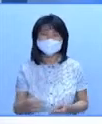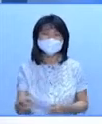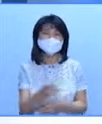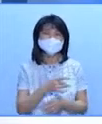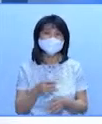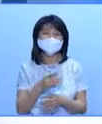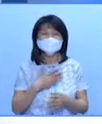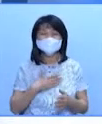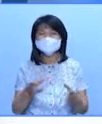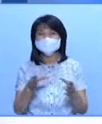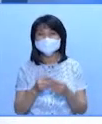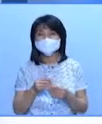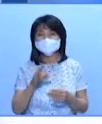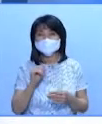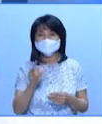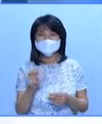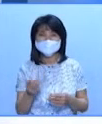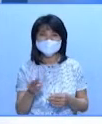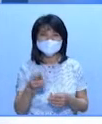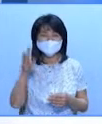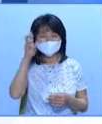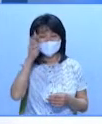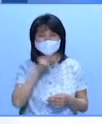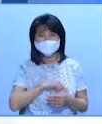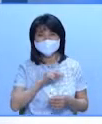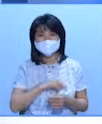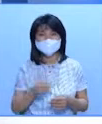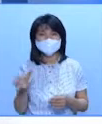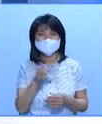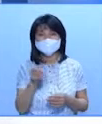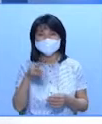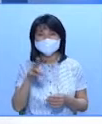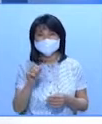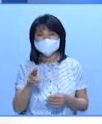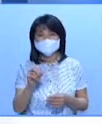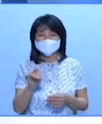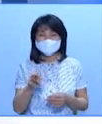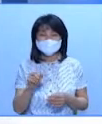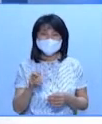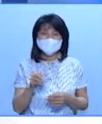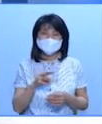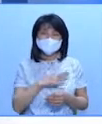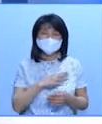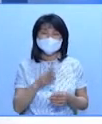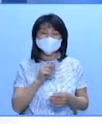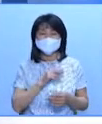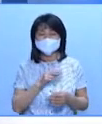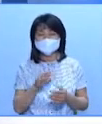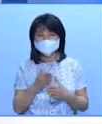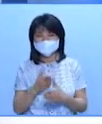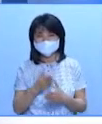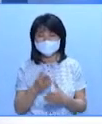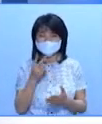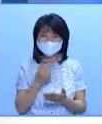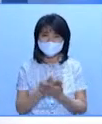Республикалық біз біргеміз акциясына мемлекеттік қызмет істері жөніндегі департамент қызметкерлерде қолдау көрсетті. Олар Нұр Отан партиясымен